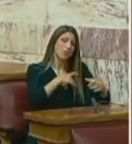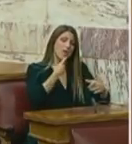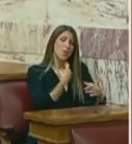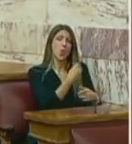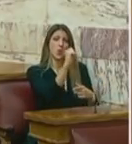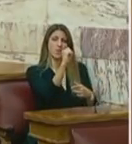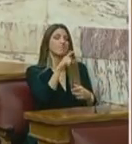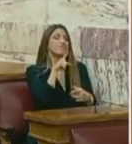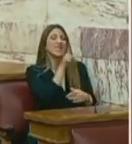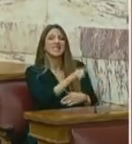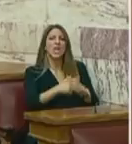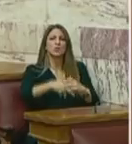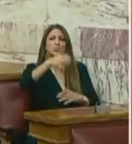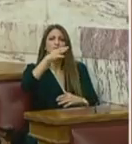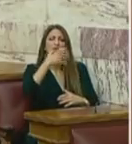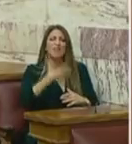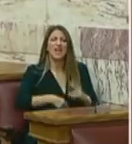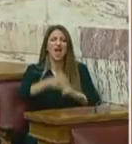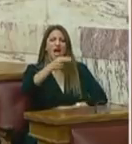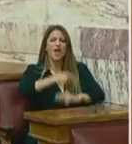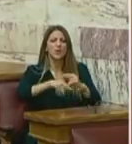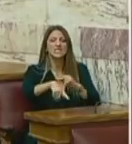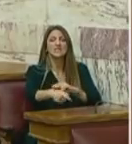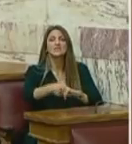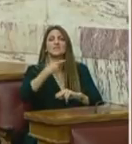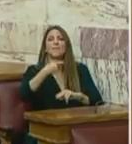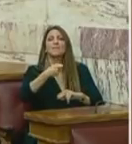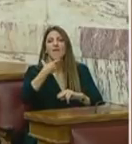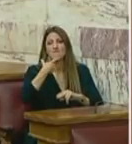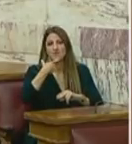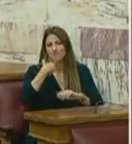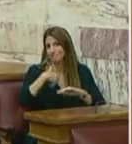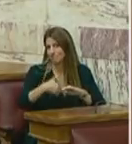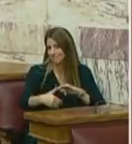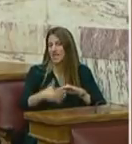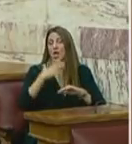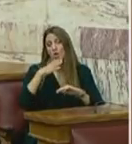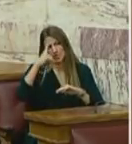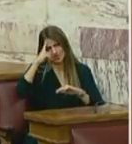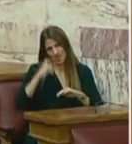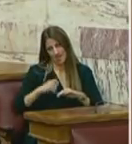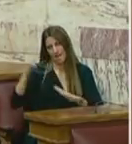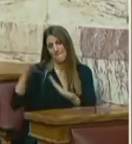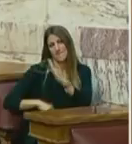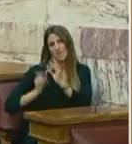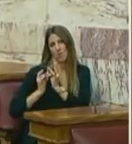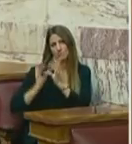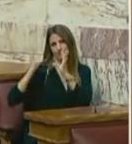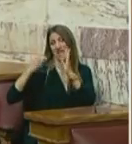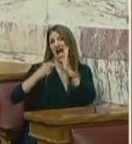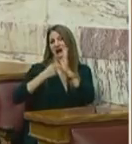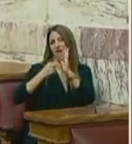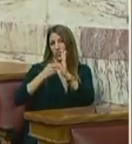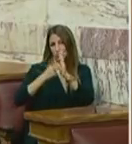Σεπτέμβριο, διότι η τομή της εξόδου από το μνημόνιο είναι το τέλος του Αυγούστου. Ο αντιπρόεδρος του ζητά